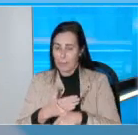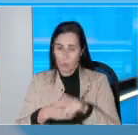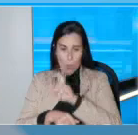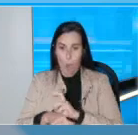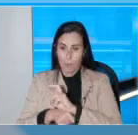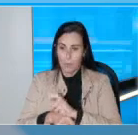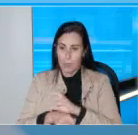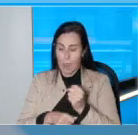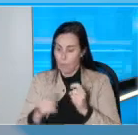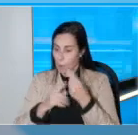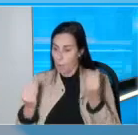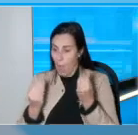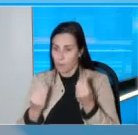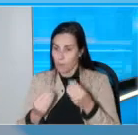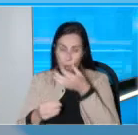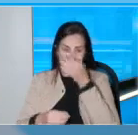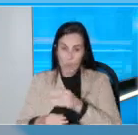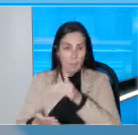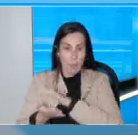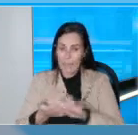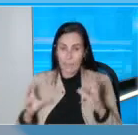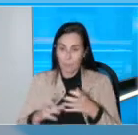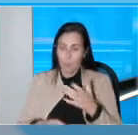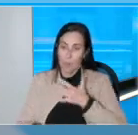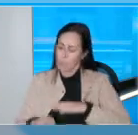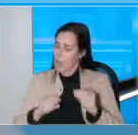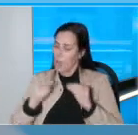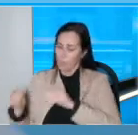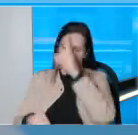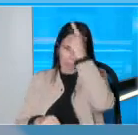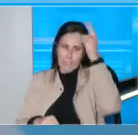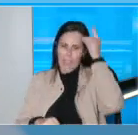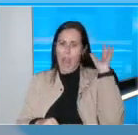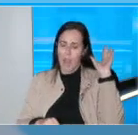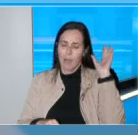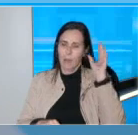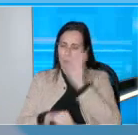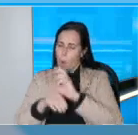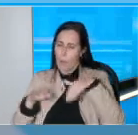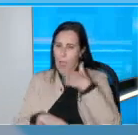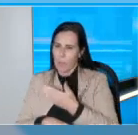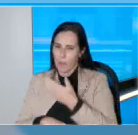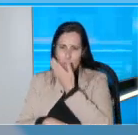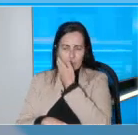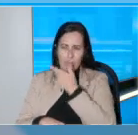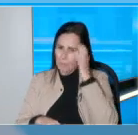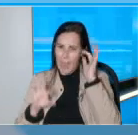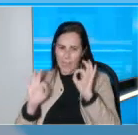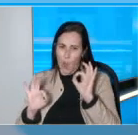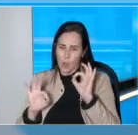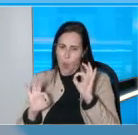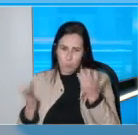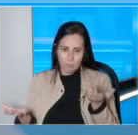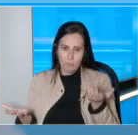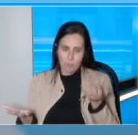העונה, ואם לא יקרה משהו חריג, הוא יעזוב בחינם את הקבוצה, הוא רוצה לעבור לריאל מדריד בעונה הבאה, וההיגיון הבריא היה